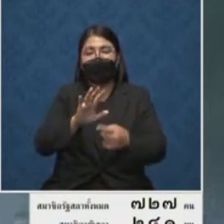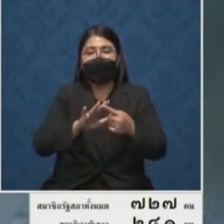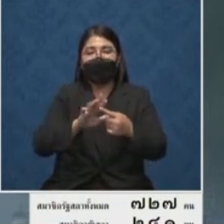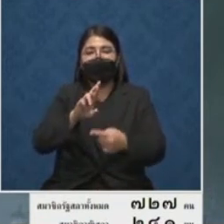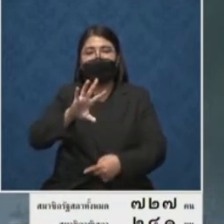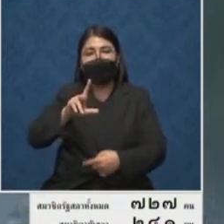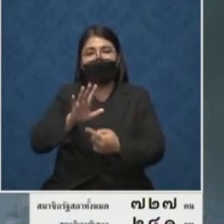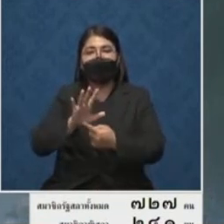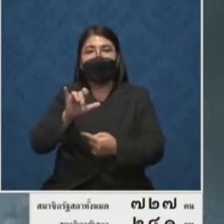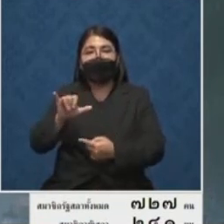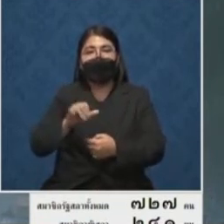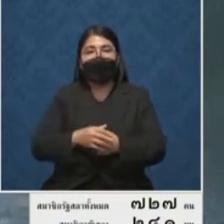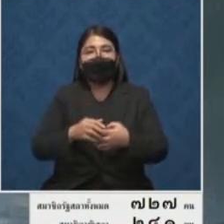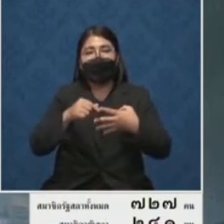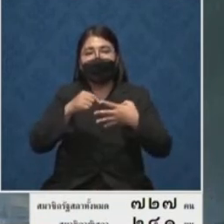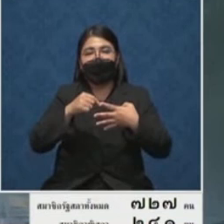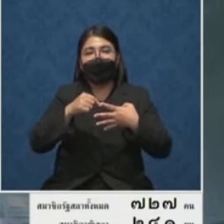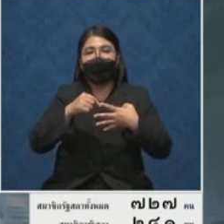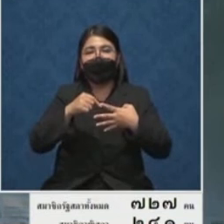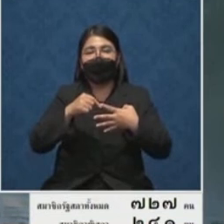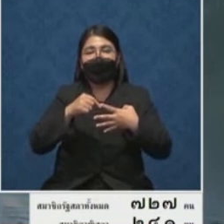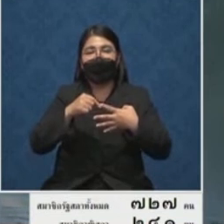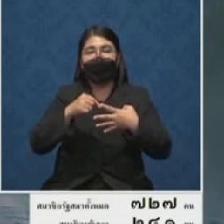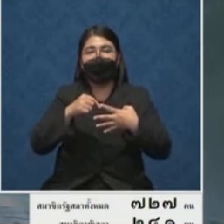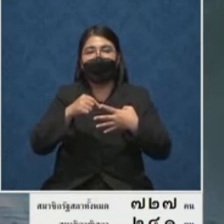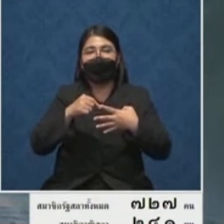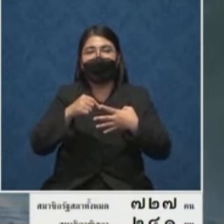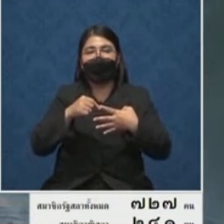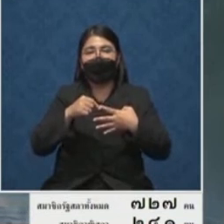ยดนัยตั้งตระกูล